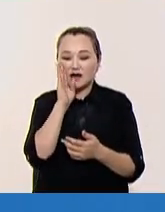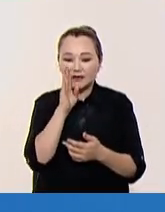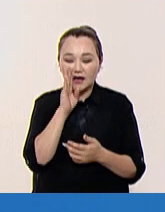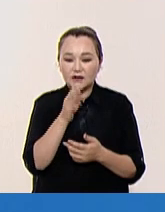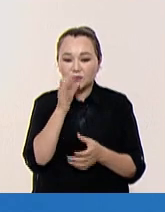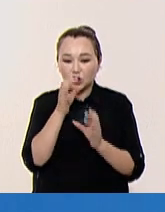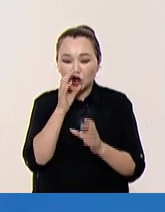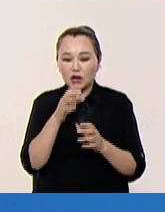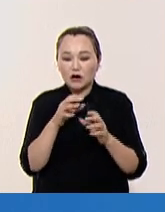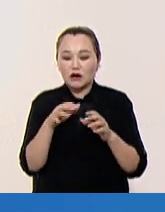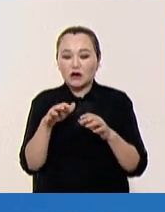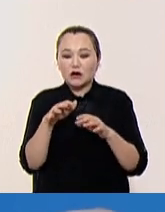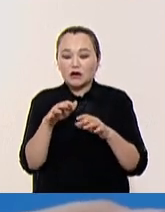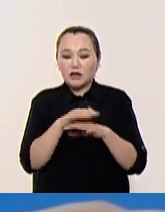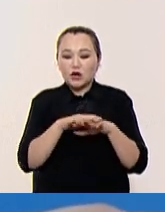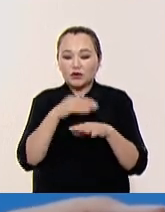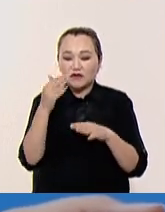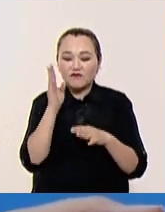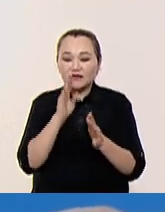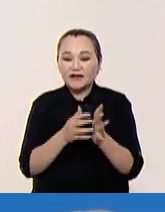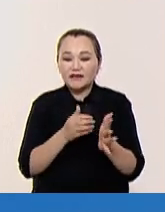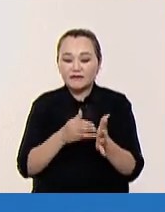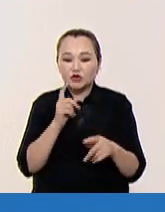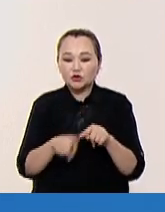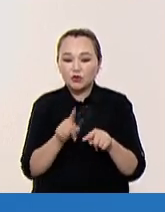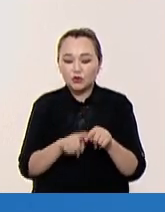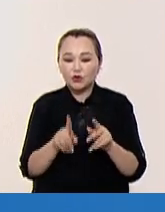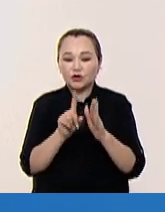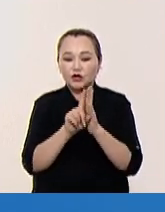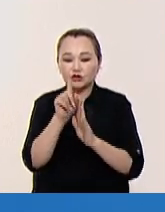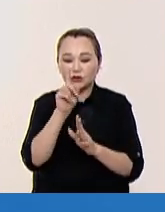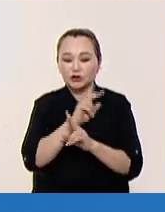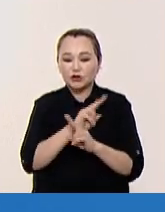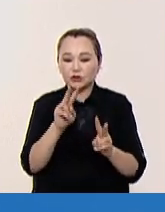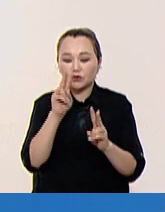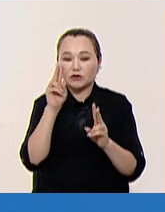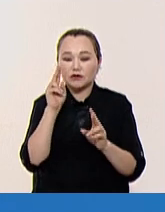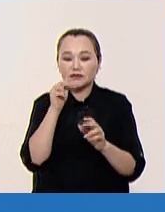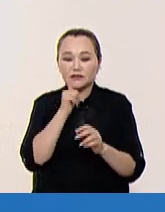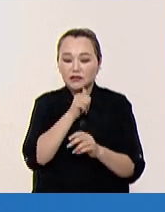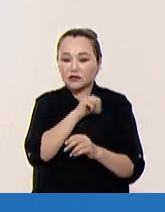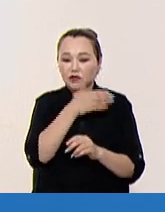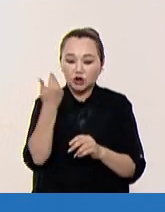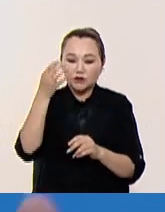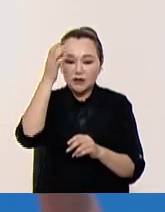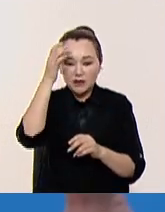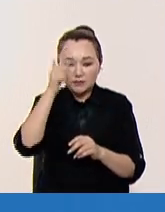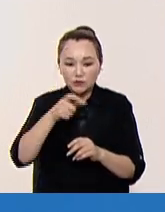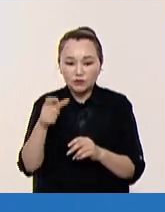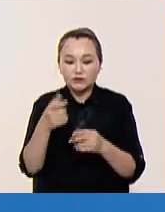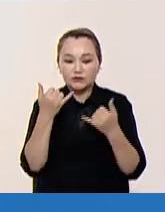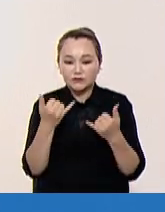жалпы жаһандық су тапшылығы келе жатқаны ешкімге жасырын емес. Оны ғалымдар да